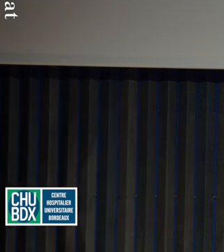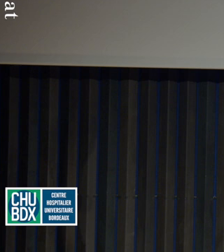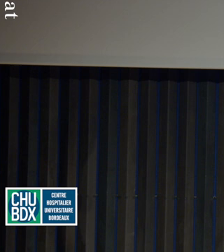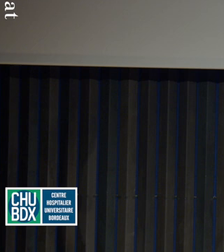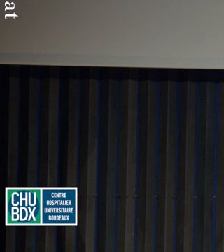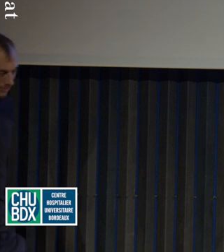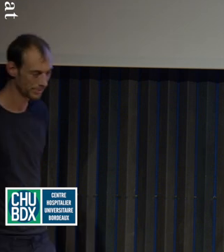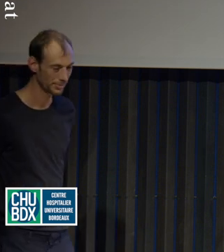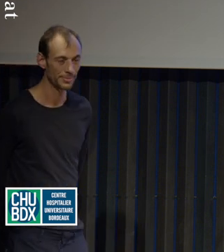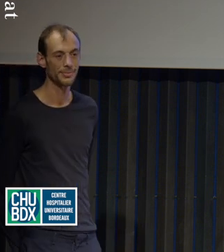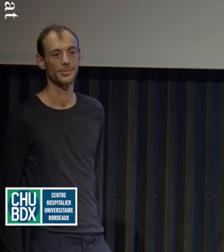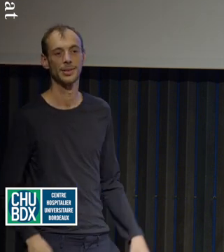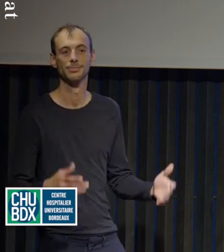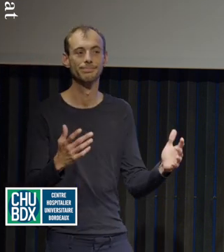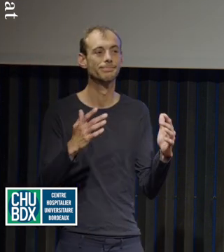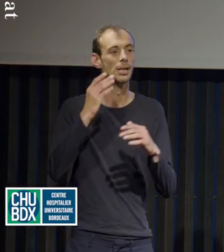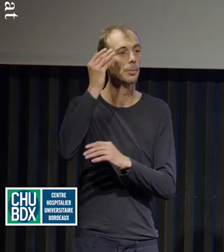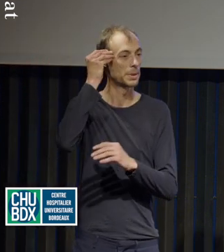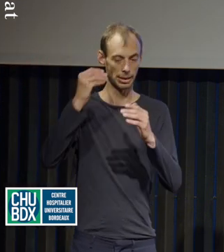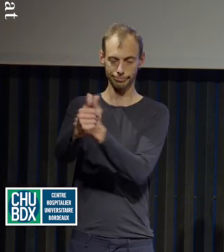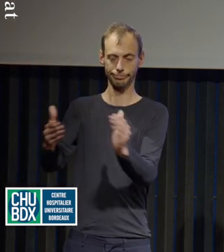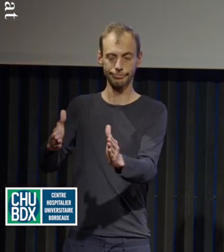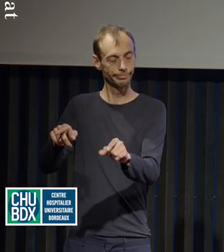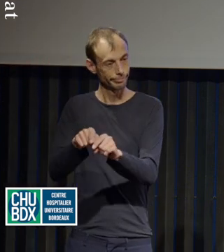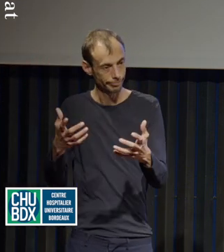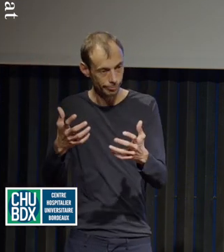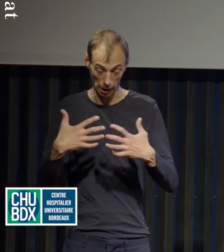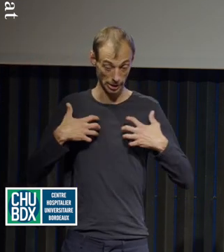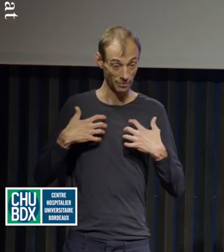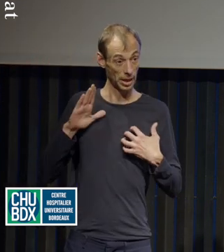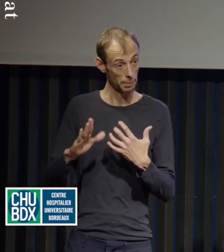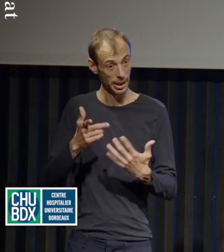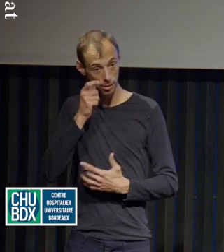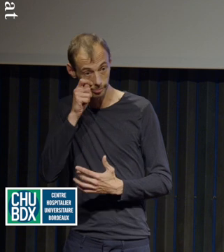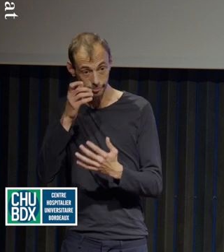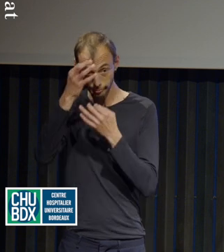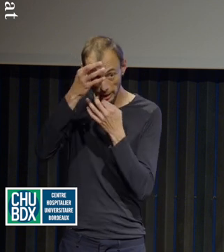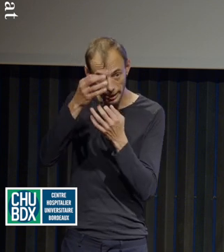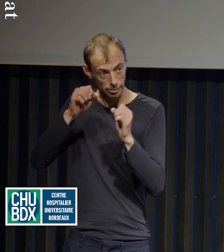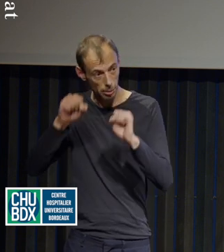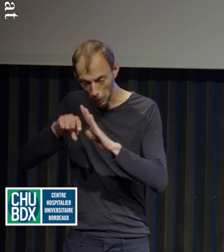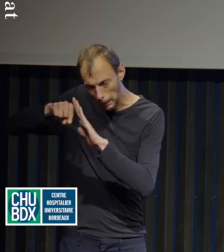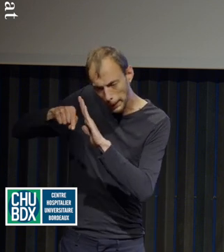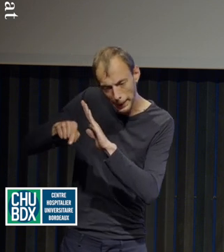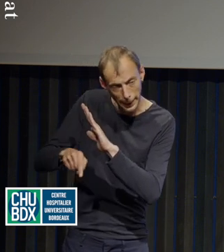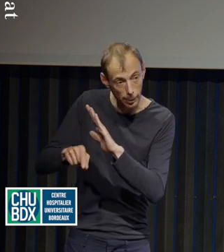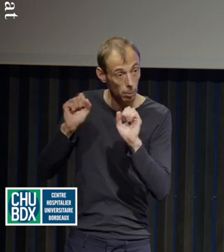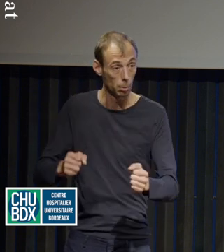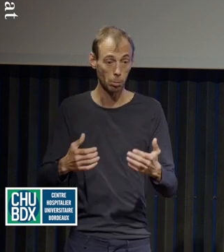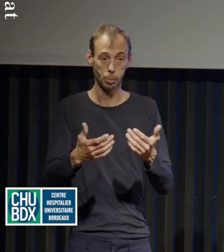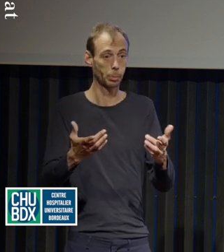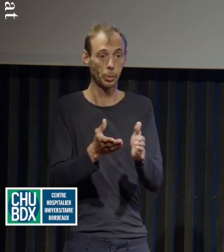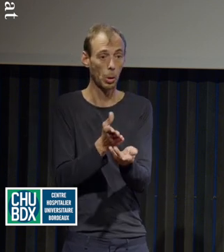La psychiatrie, c'est aussi une discipline scientifique avec une recherche de pointe dans des domaines variés et passionnants que sont